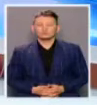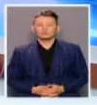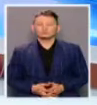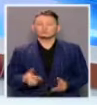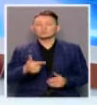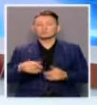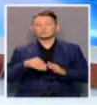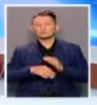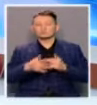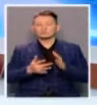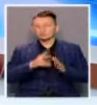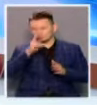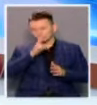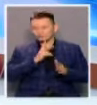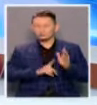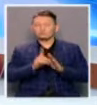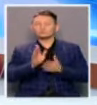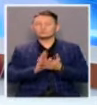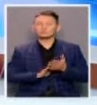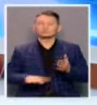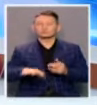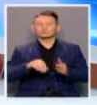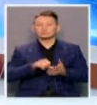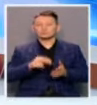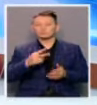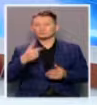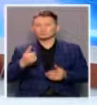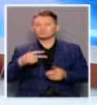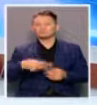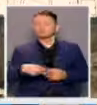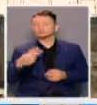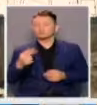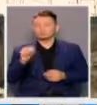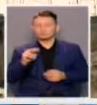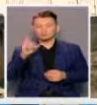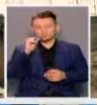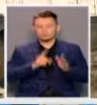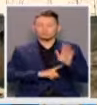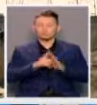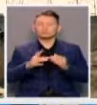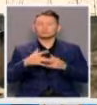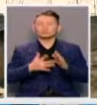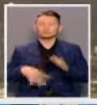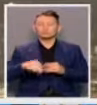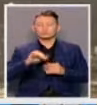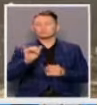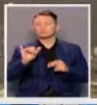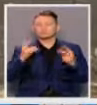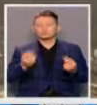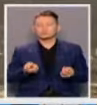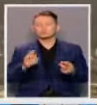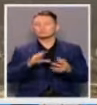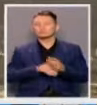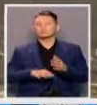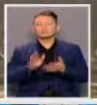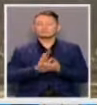В Атырау продолжается двухмесячник по санитарной очистке территорий. 21-22 апреля будет проведен общегородской субботник. В нем примут участие